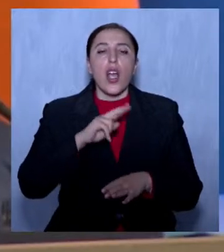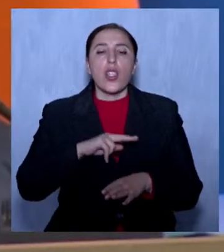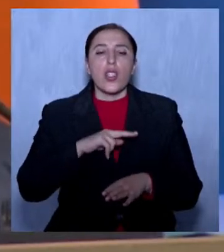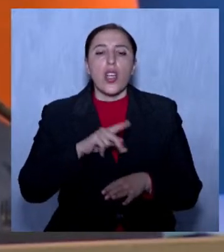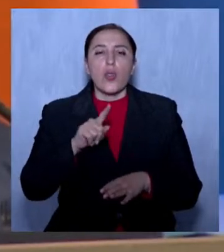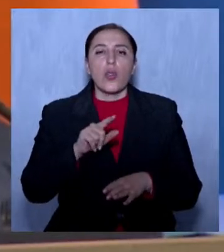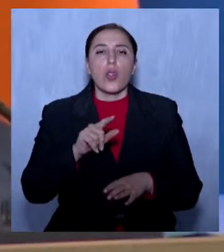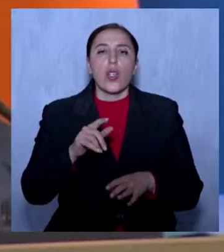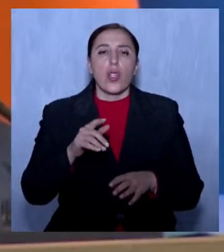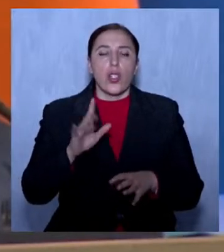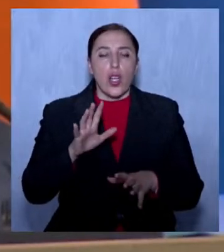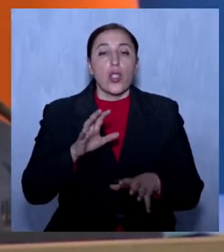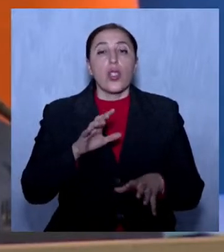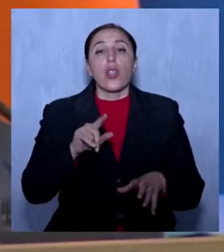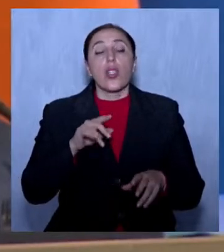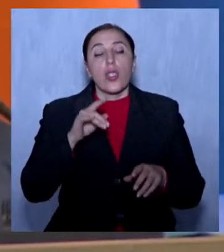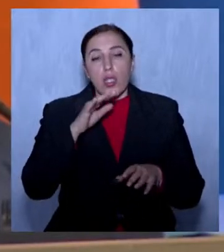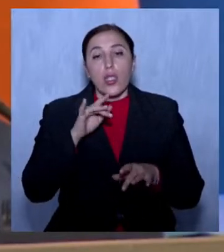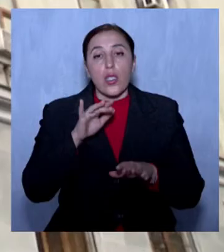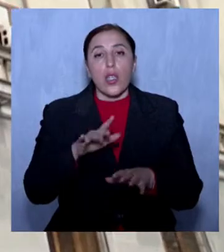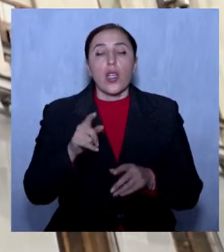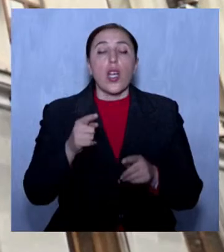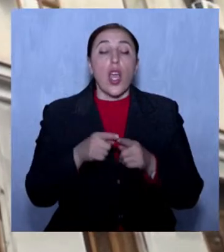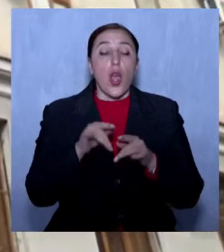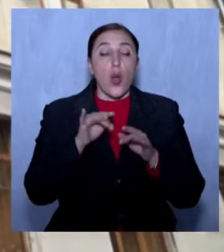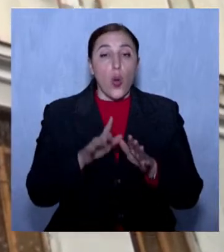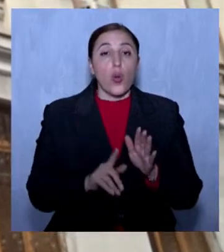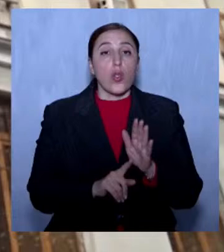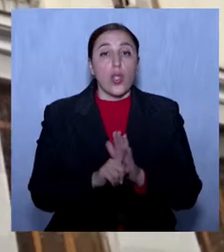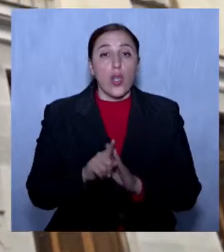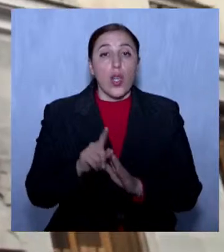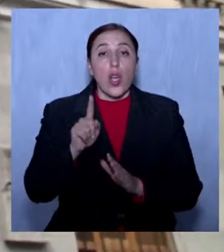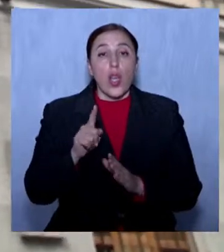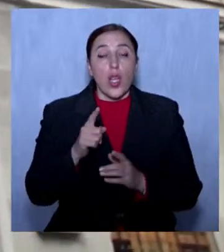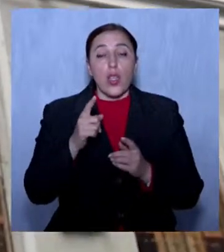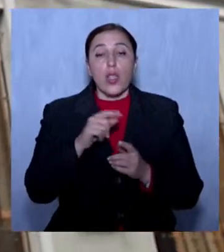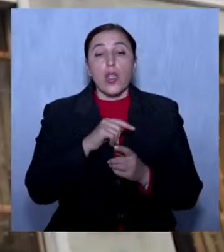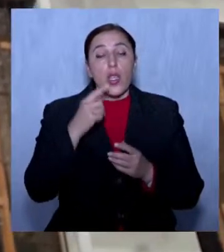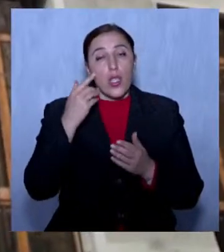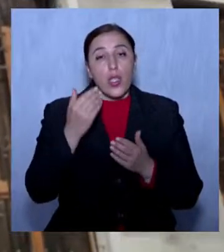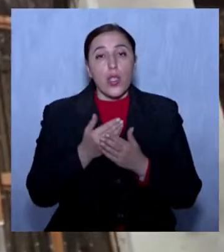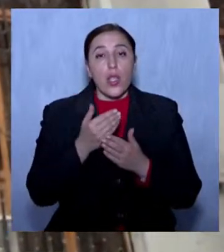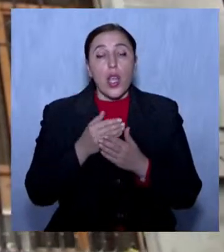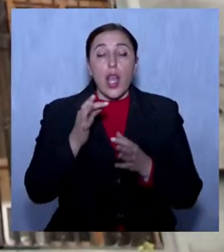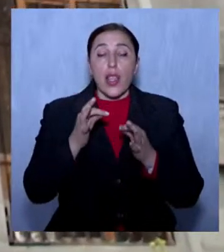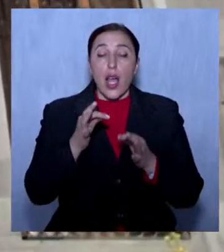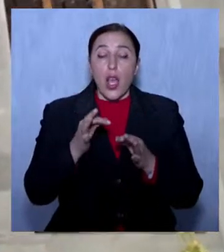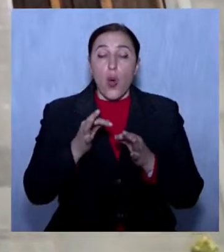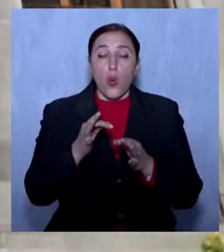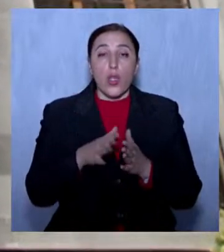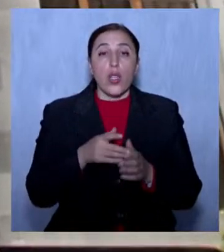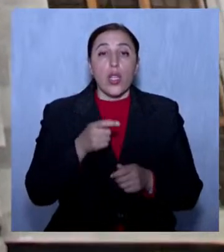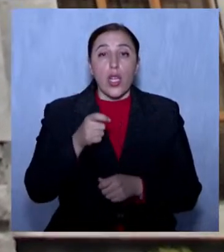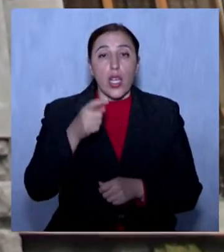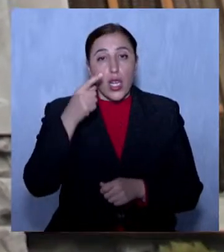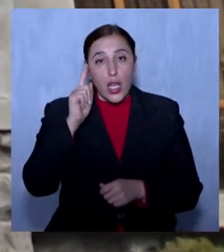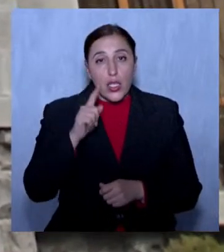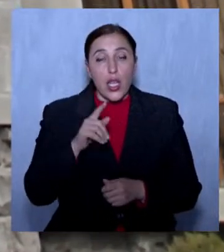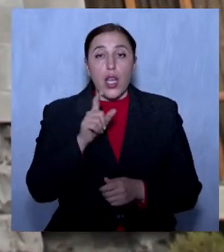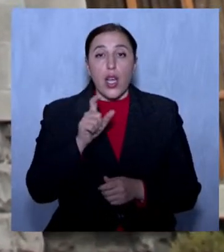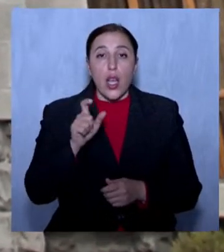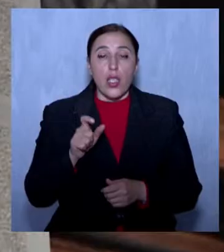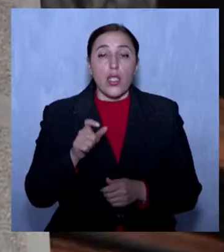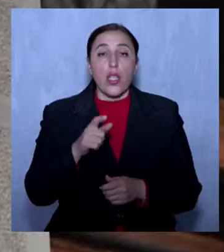լիազորությունների չարաշահման դեպքով քրեական գործ է հարուցել։ Հաղորդումը դատախազությանը ներկայացրել էր Իրազեկ քաղաքացիների միավորում